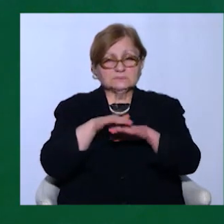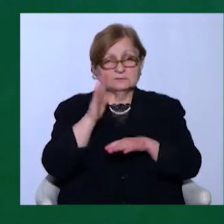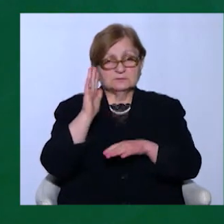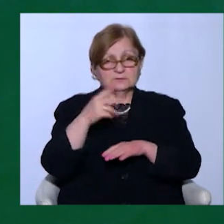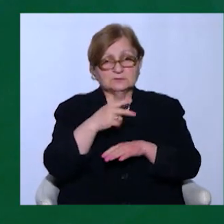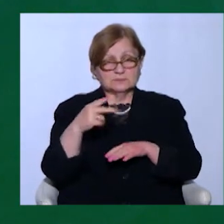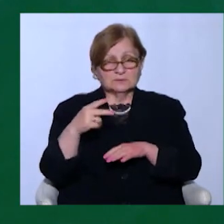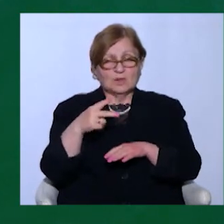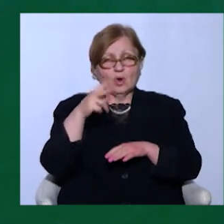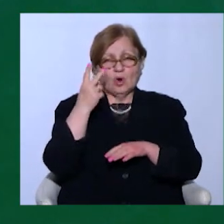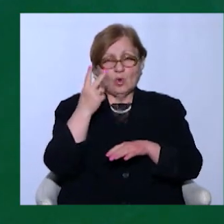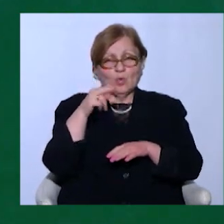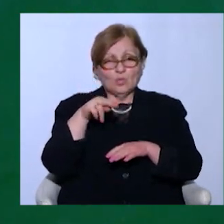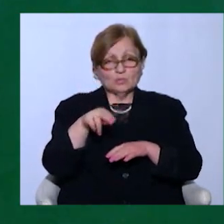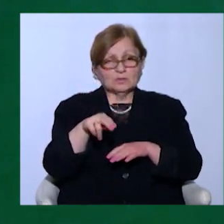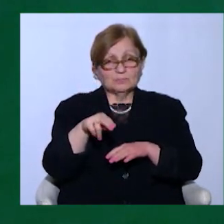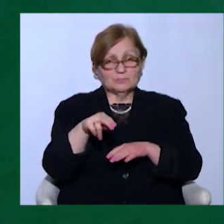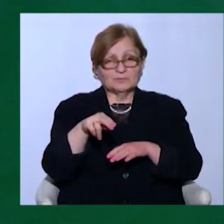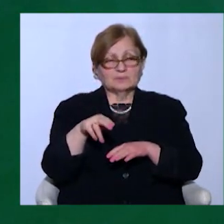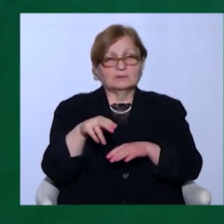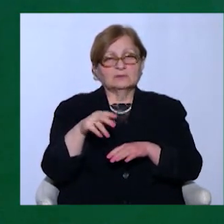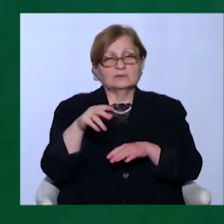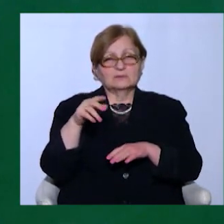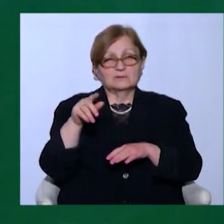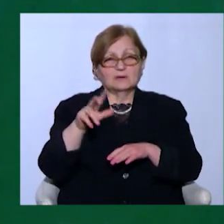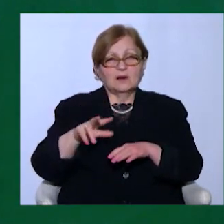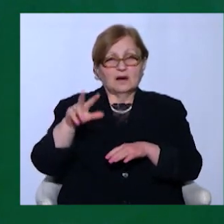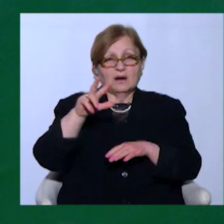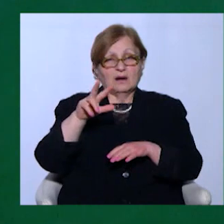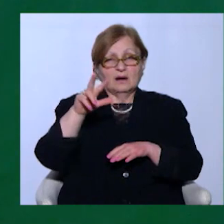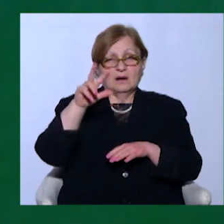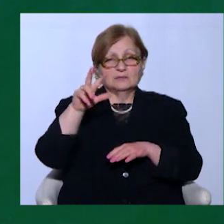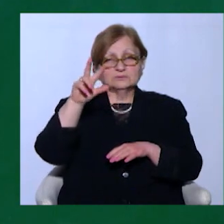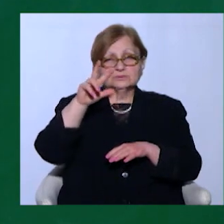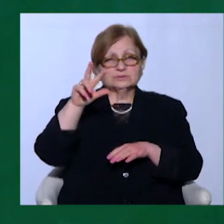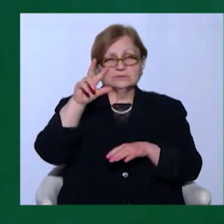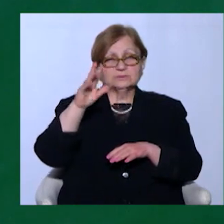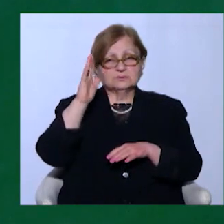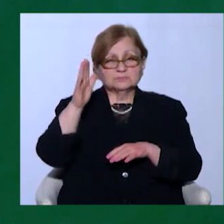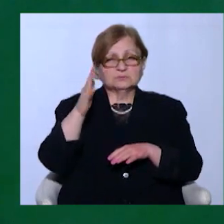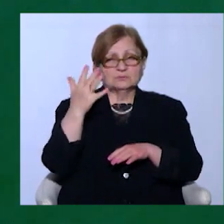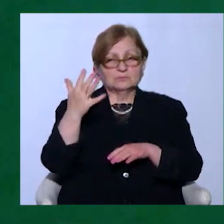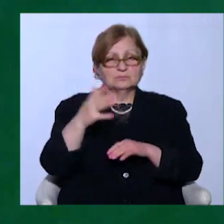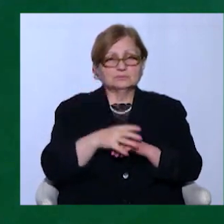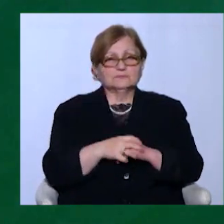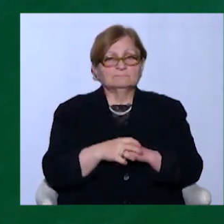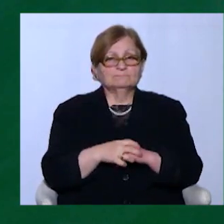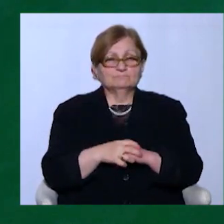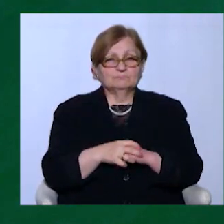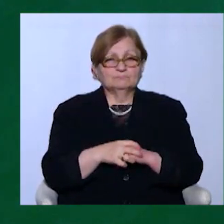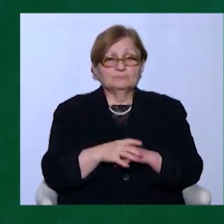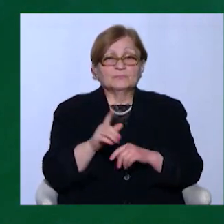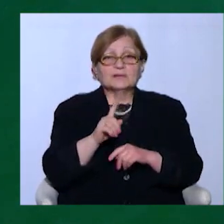π, რადიუსი ახლახანს ვიპოვეთ 2, h-ი კი იყო 5. h-ი კი იყო 5. ხოლო